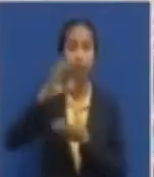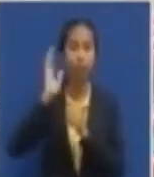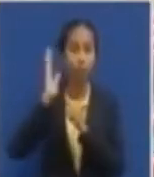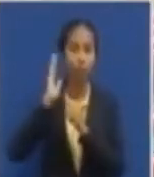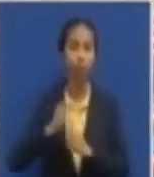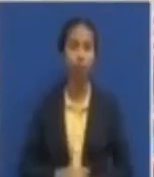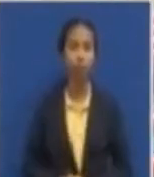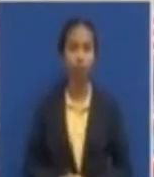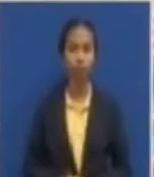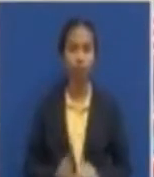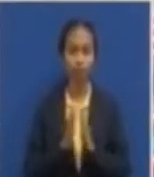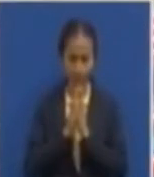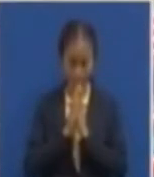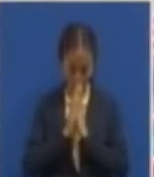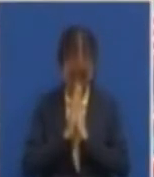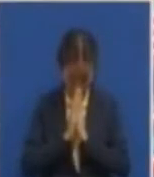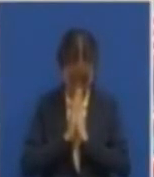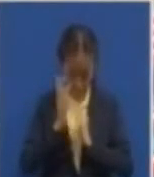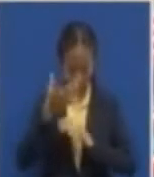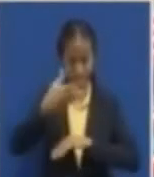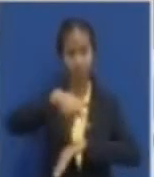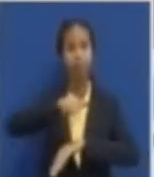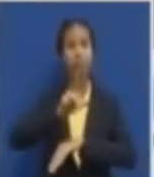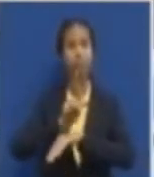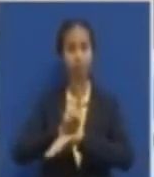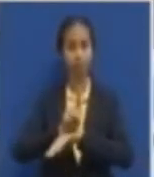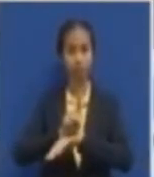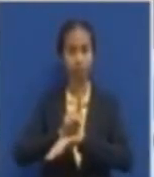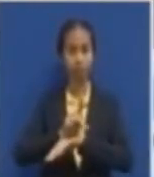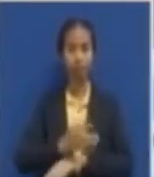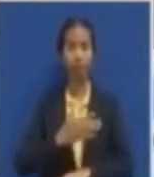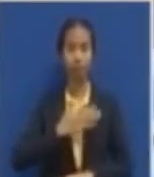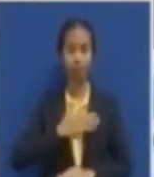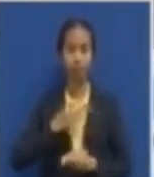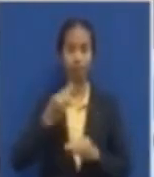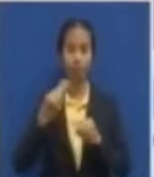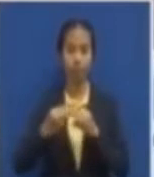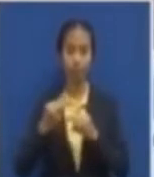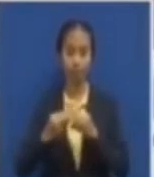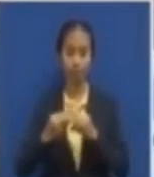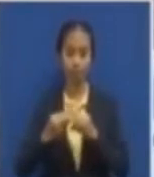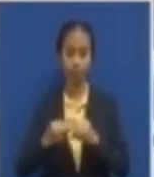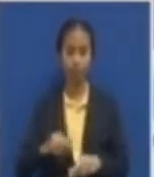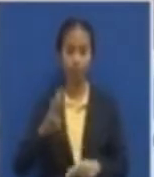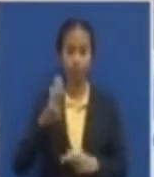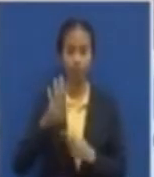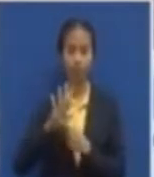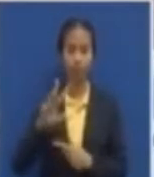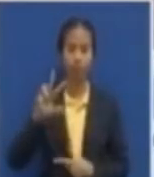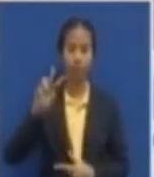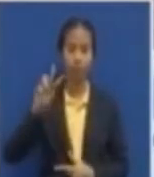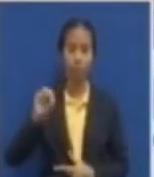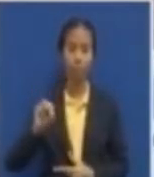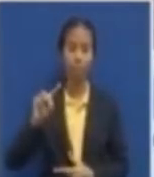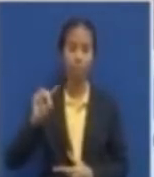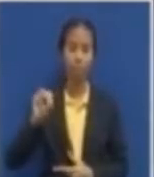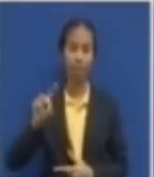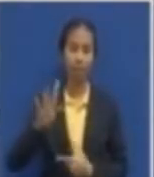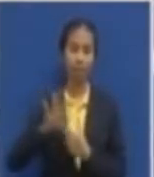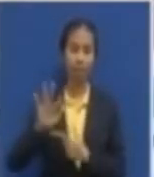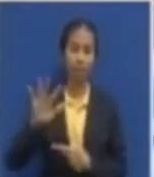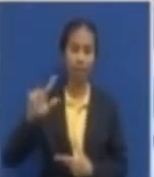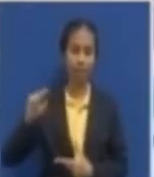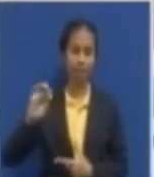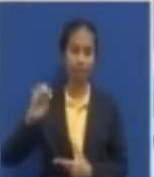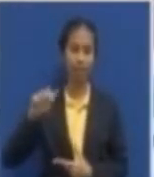กราบเรียนท่านประธานสภาผู้แทนราษฎรที่เคารพกับผมนายแพทย์บัญญัติเจตนาจันทร์สมาชิกสภาผู้แทน